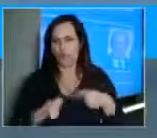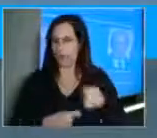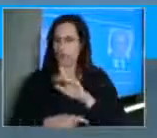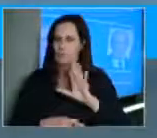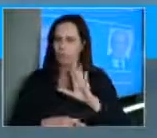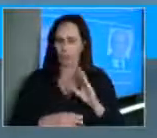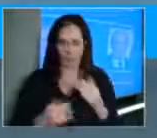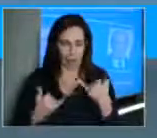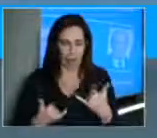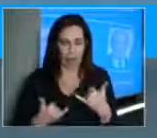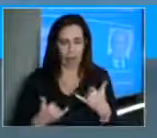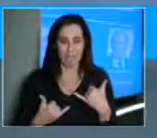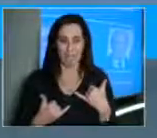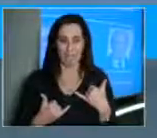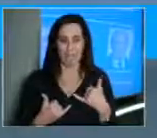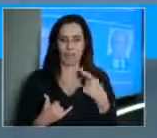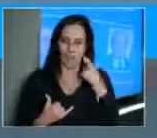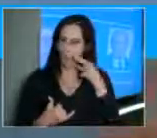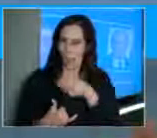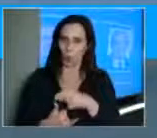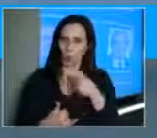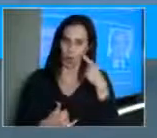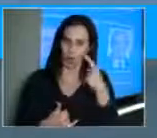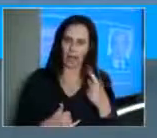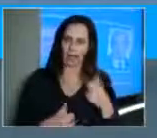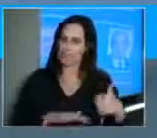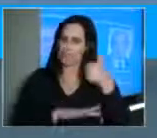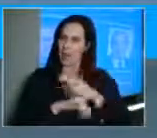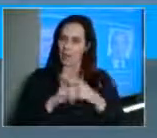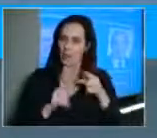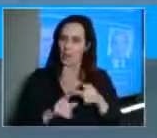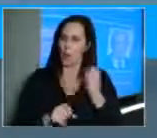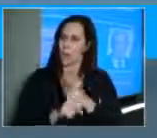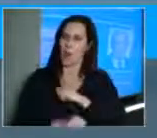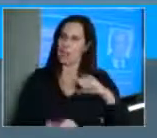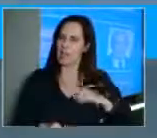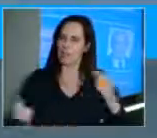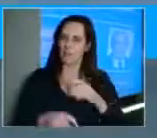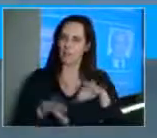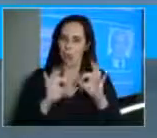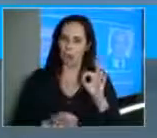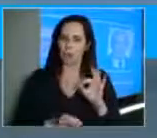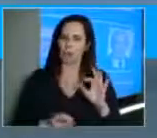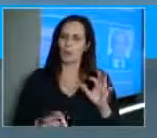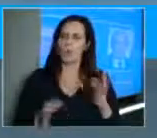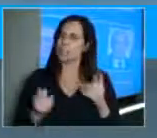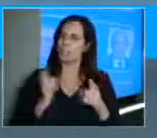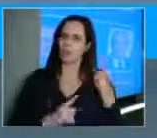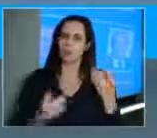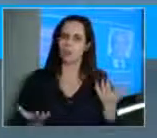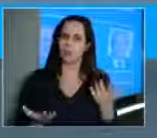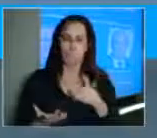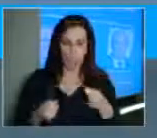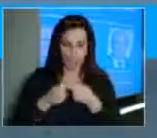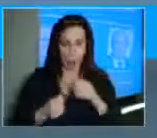רק בישורת האחרונה שככה ראיתי אותך, ראיתי שרים אחרים, הוא די עשה את זה לבדו. אז איך זה קורה? איך, מה זה?